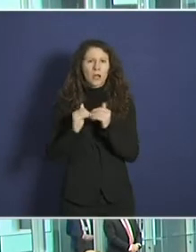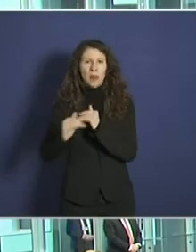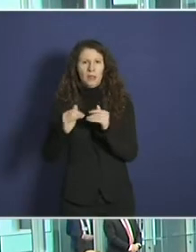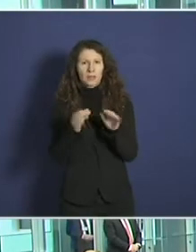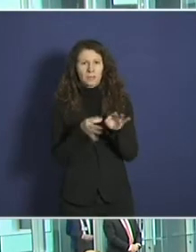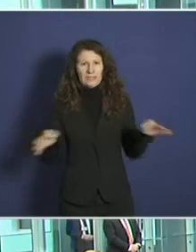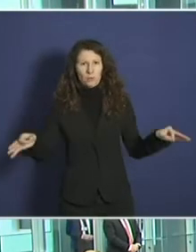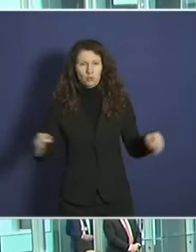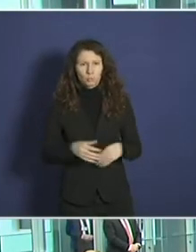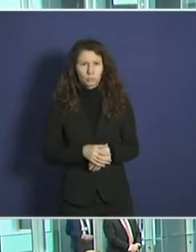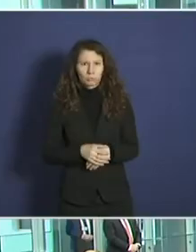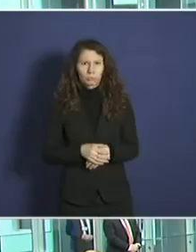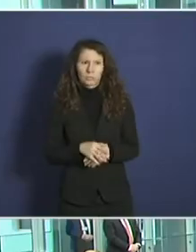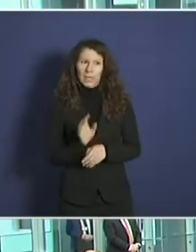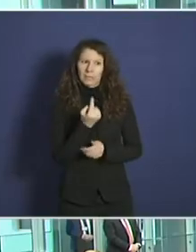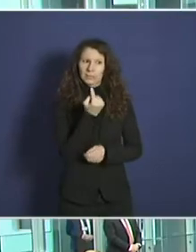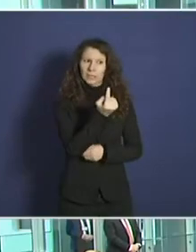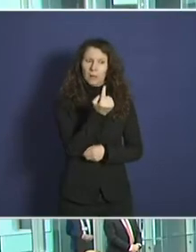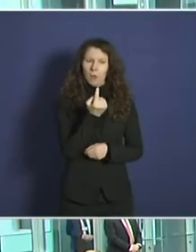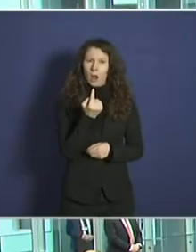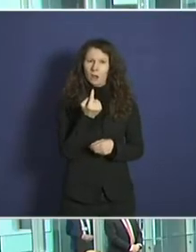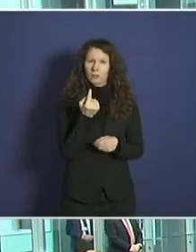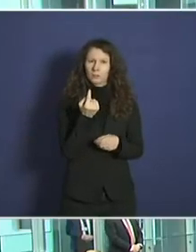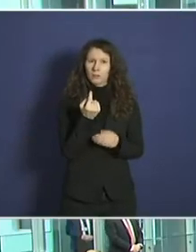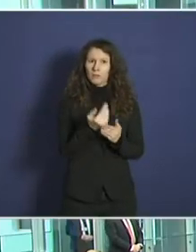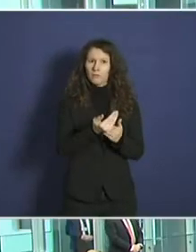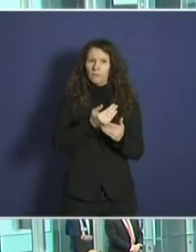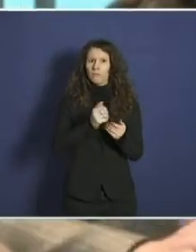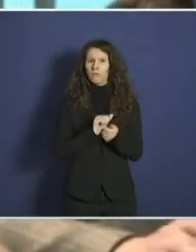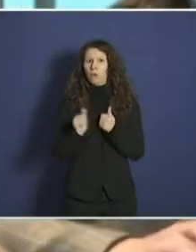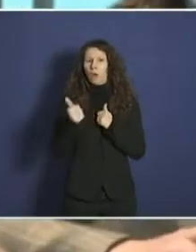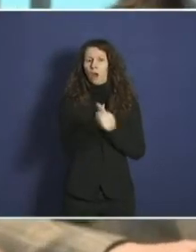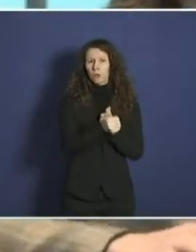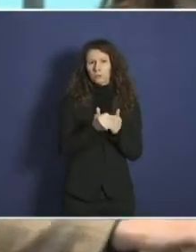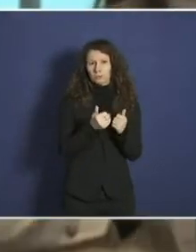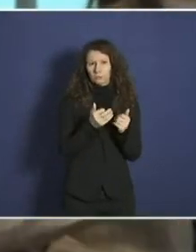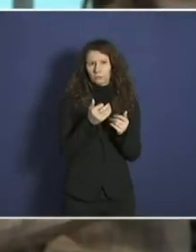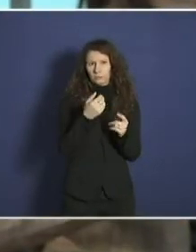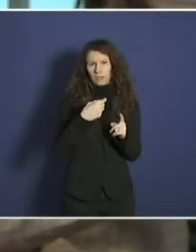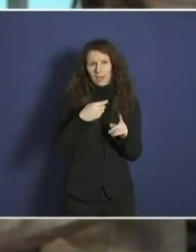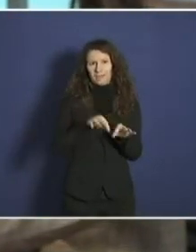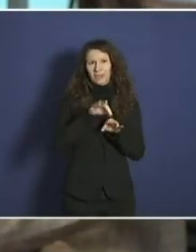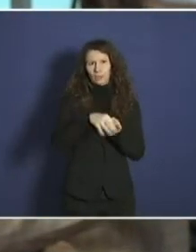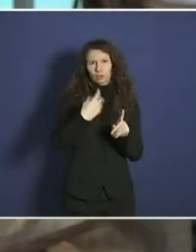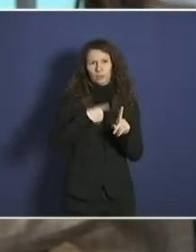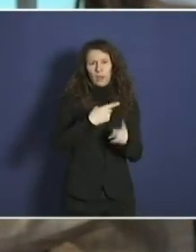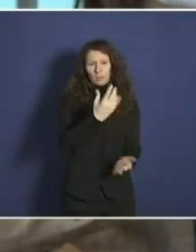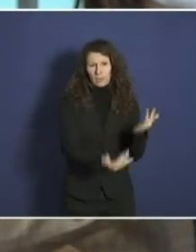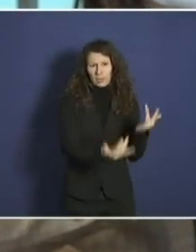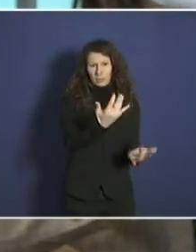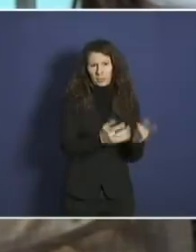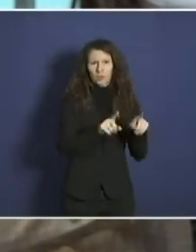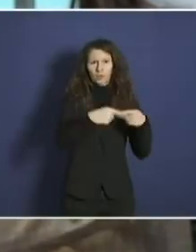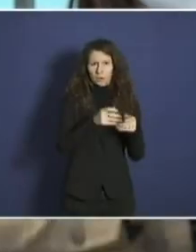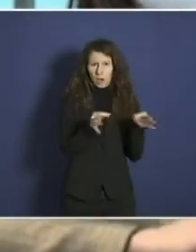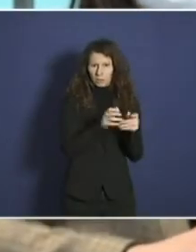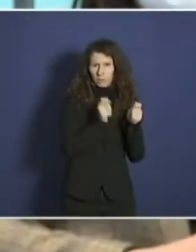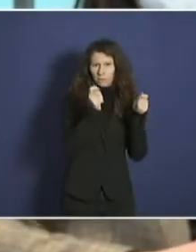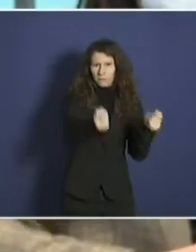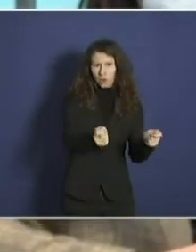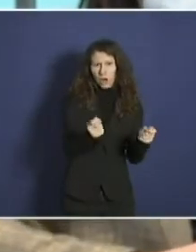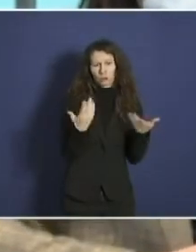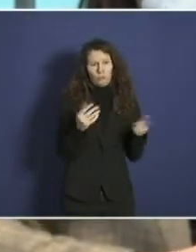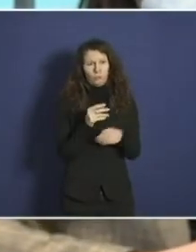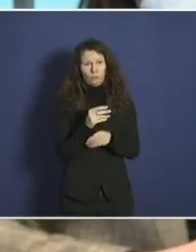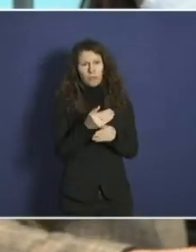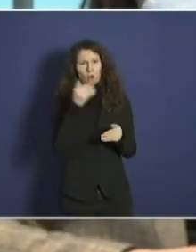früh die möglichen Infektionszahlen berechnet und dann Maßnahmen vorgeschlagen. Das war jedenfalls der Eindruck von außen, die von den Ländern dann